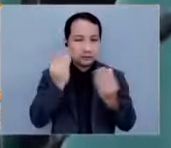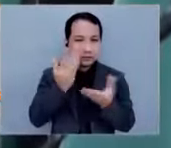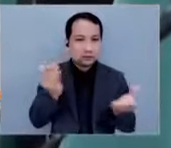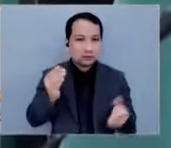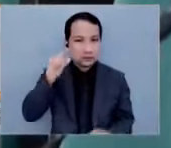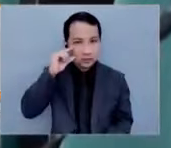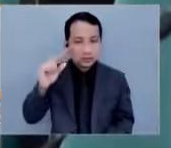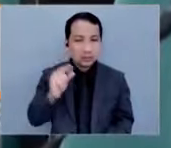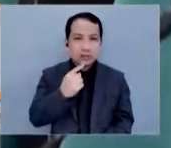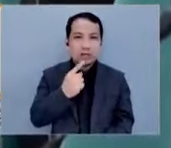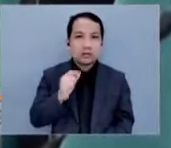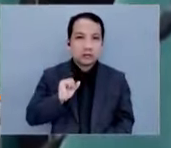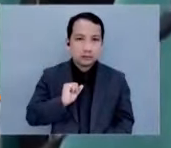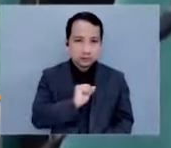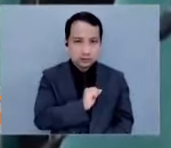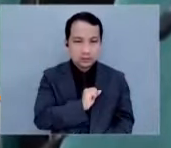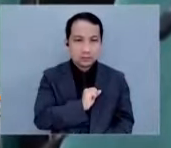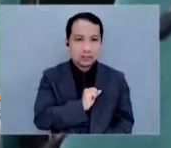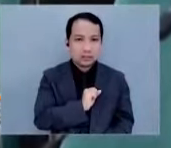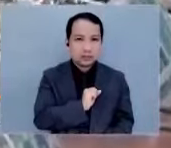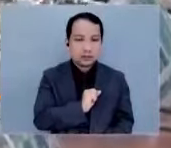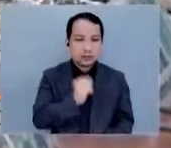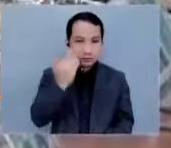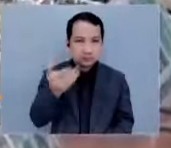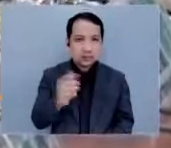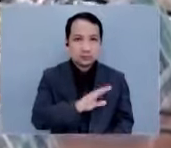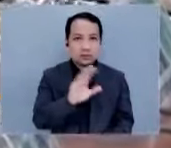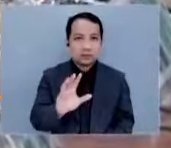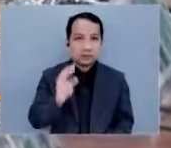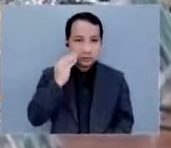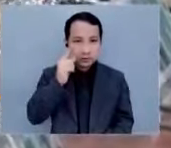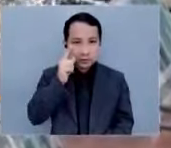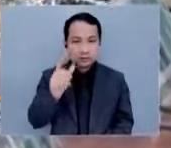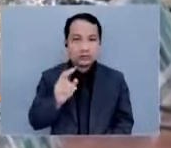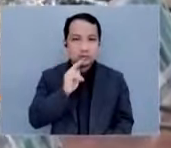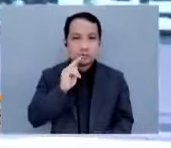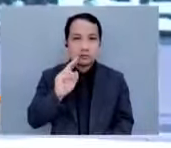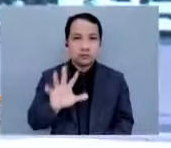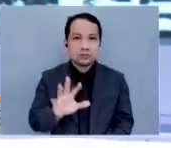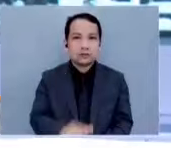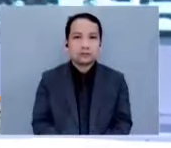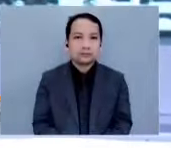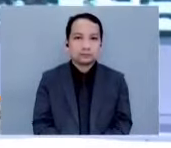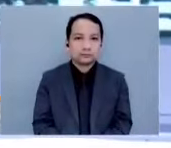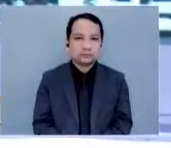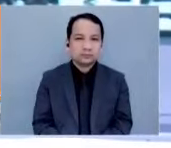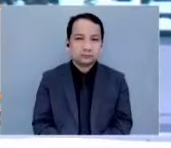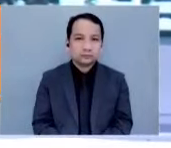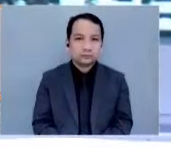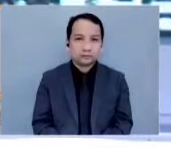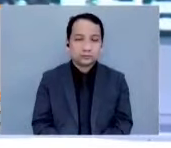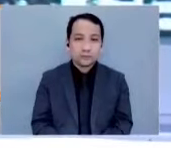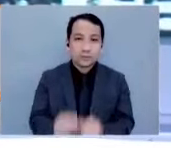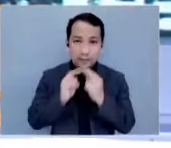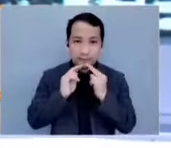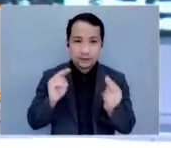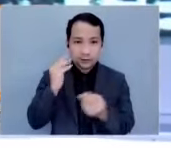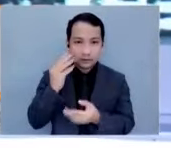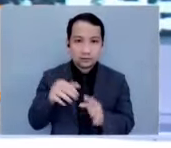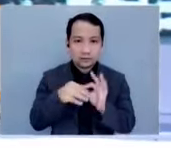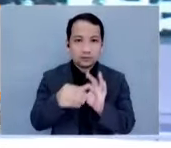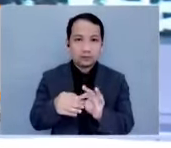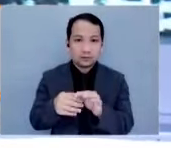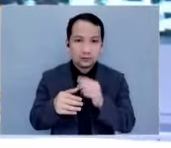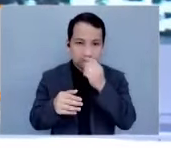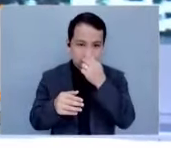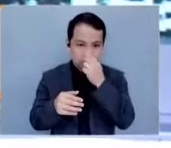Senado. Nagbabalita mula sa frontline, Mean Los Baños, News 5. Kapapasok lang na balita, naglabas na